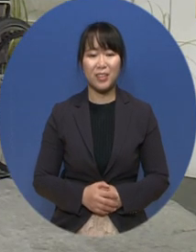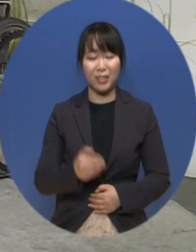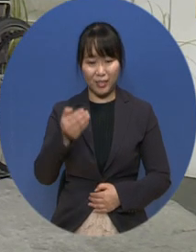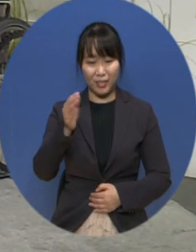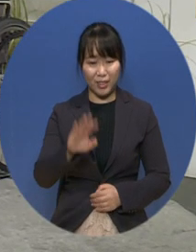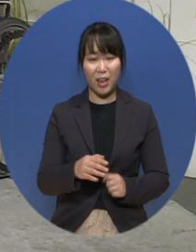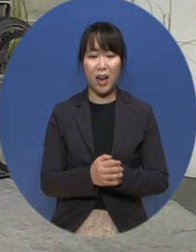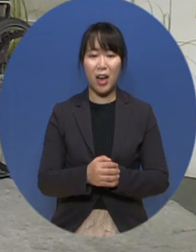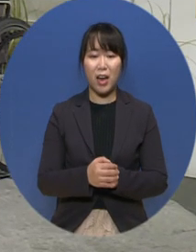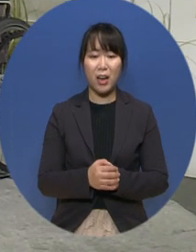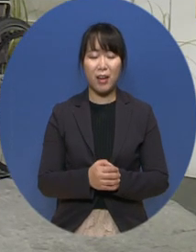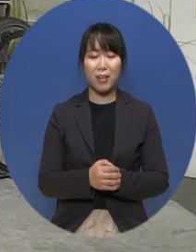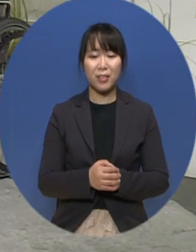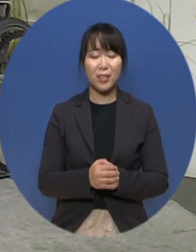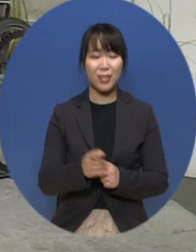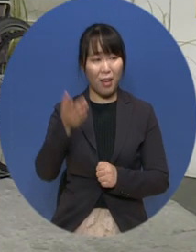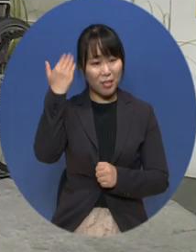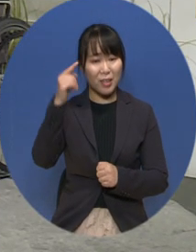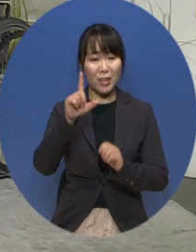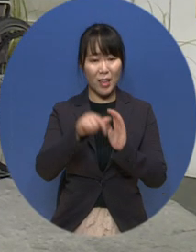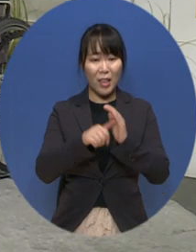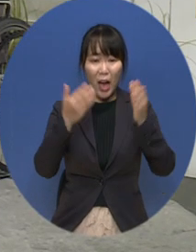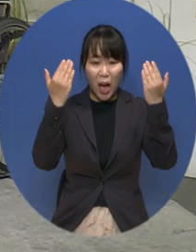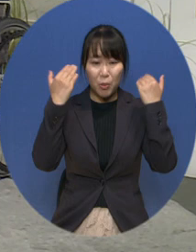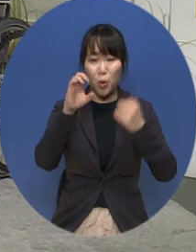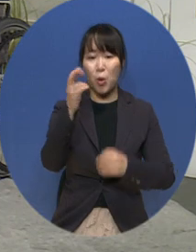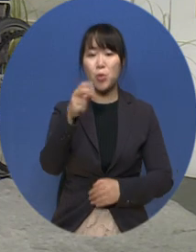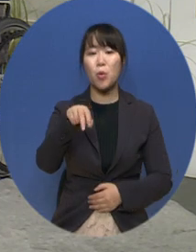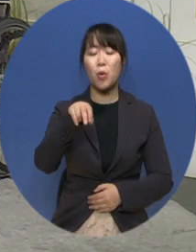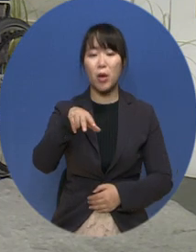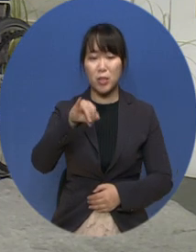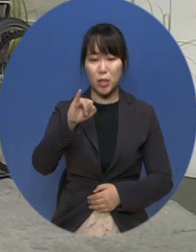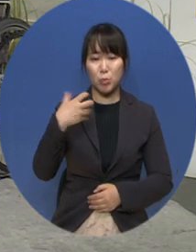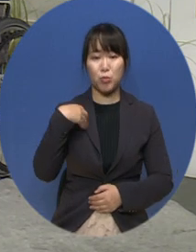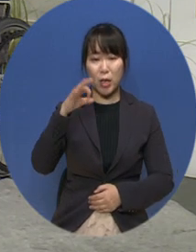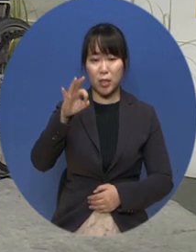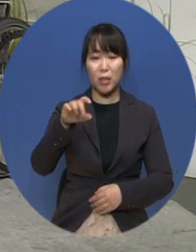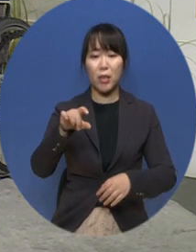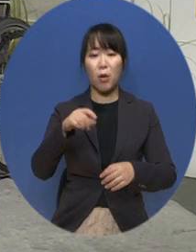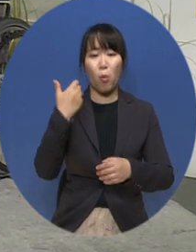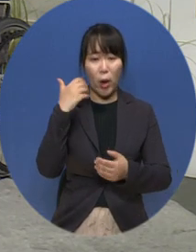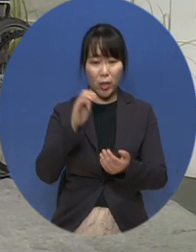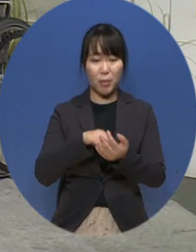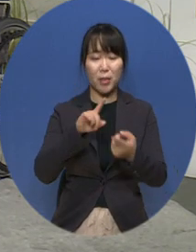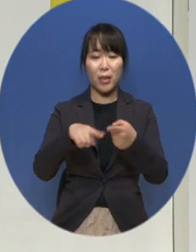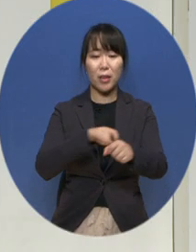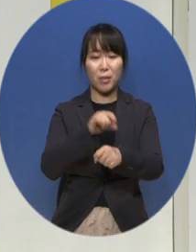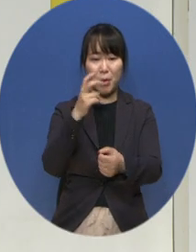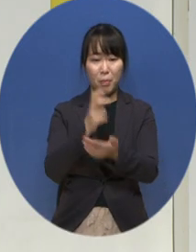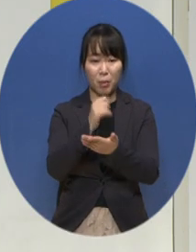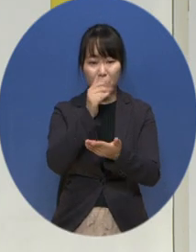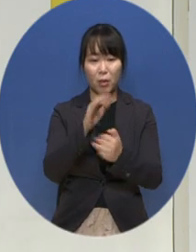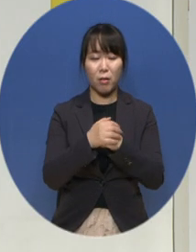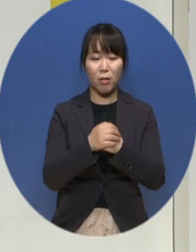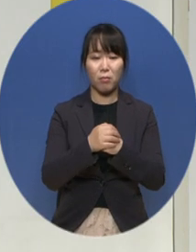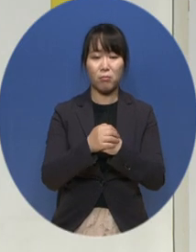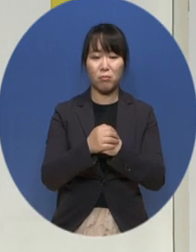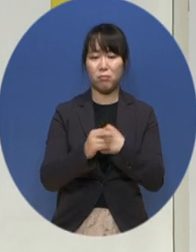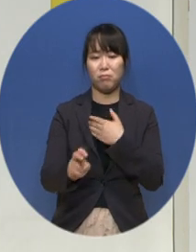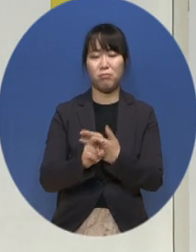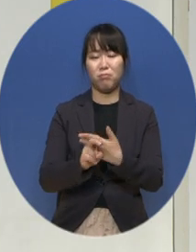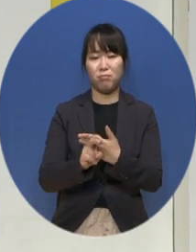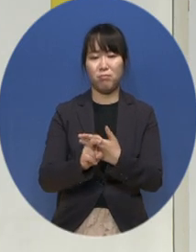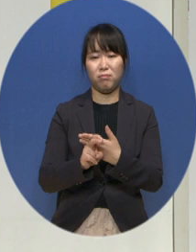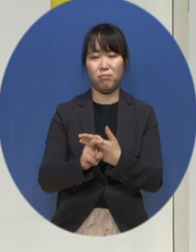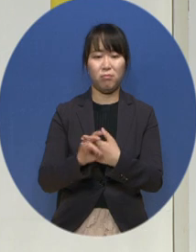근데 하여금 그 때는 학교용지부담금 이라는 특별법이 인데 예 그게 위헌 결정을 받았어요